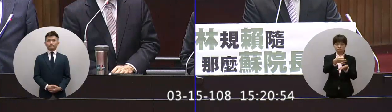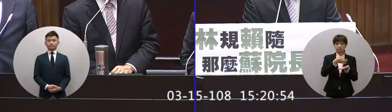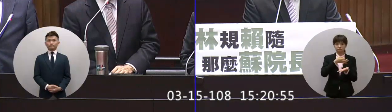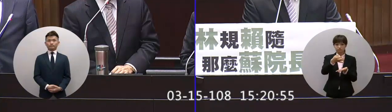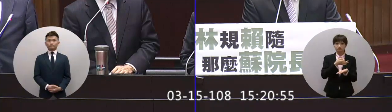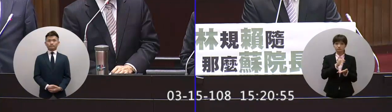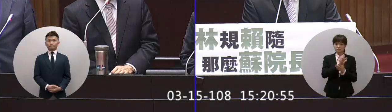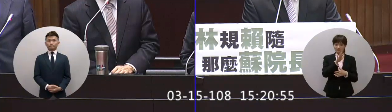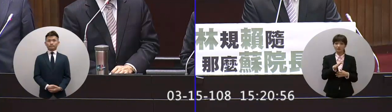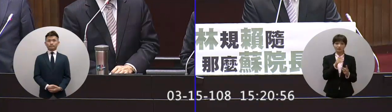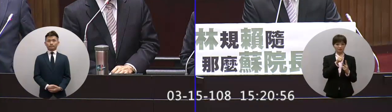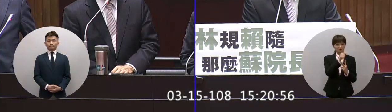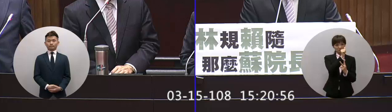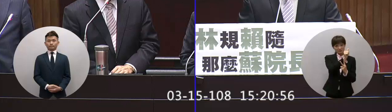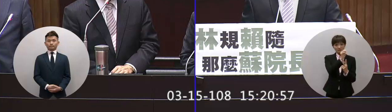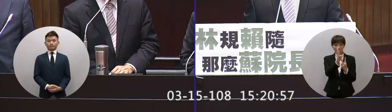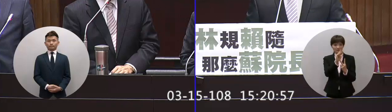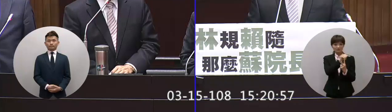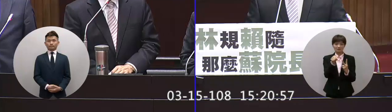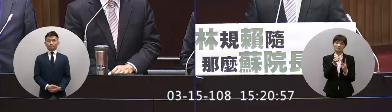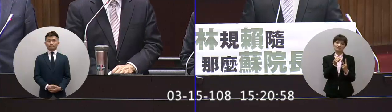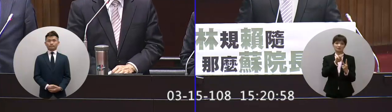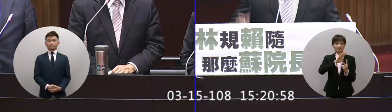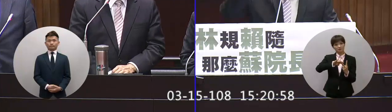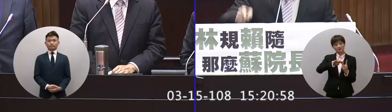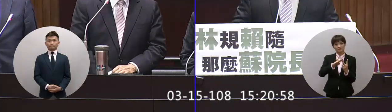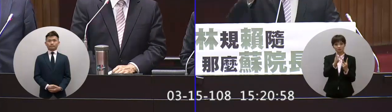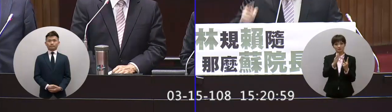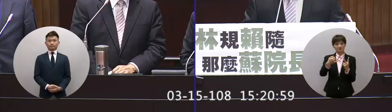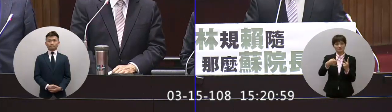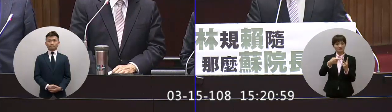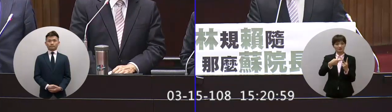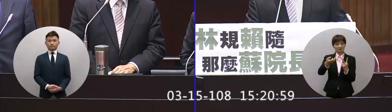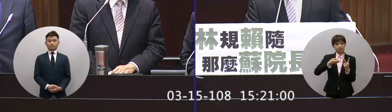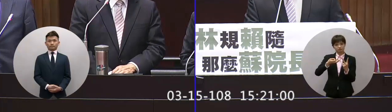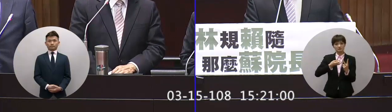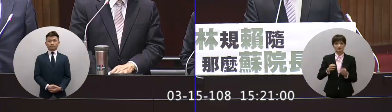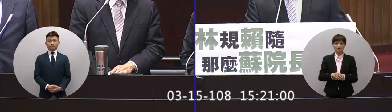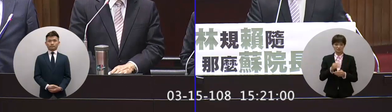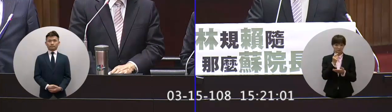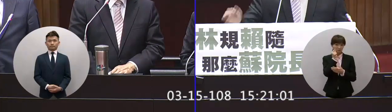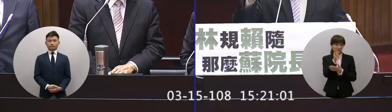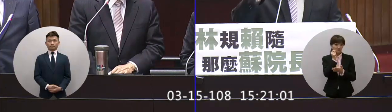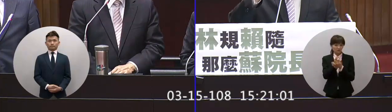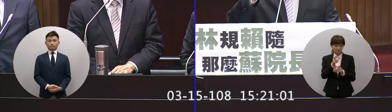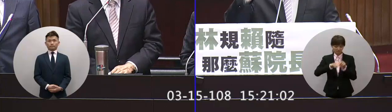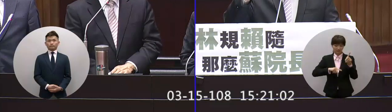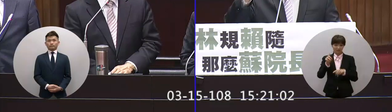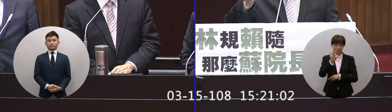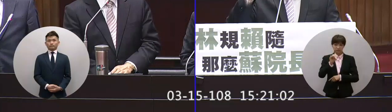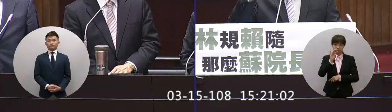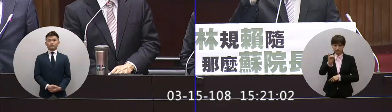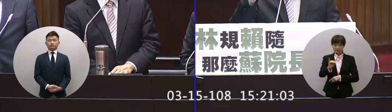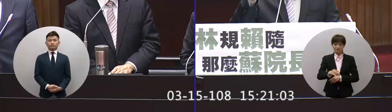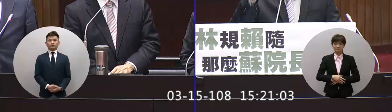一个人每个月能够领取差好几千块。1月2月到现在才缴12万人。主管机关卫福